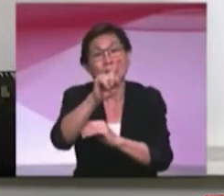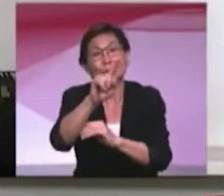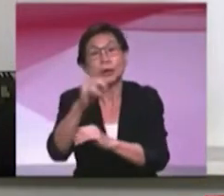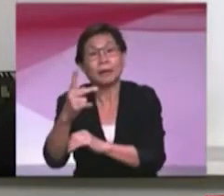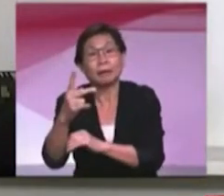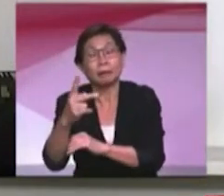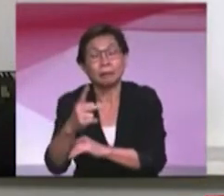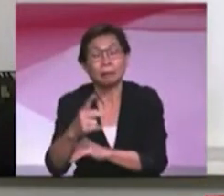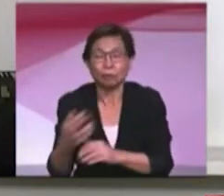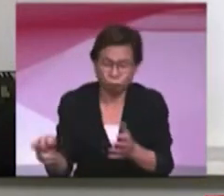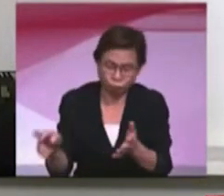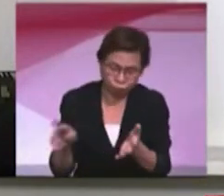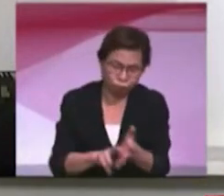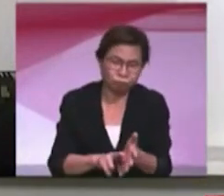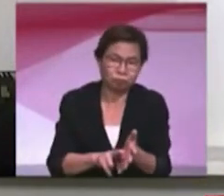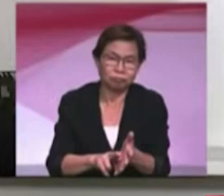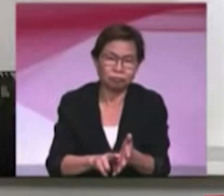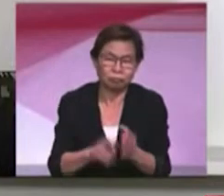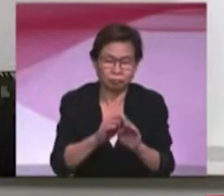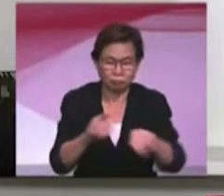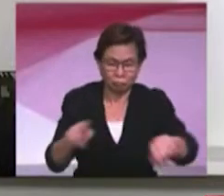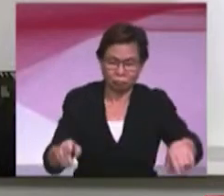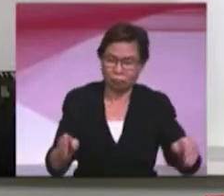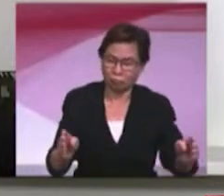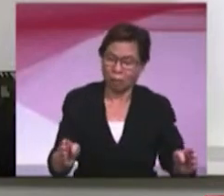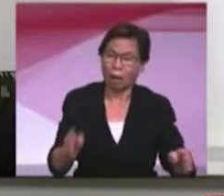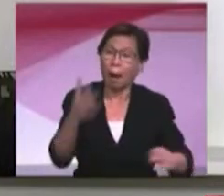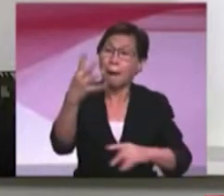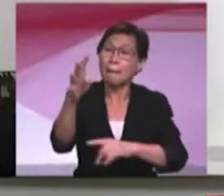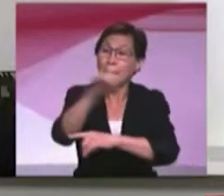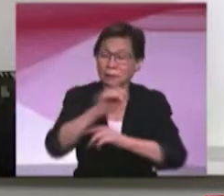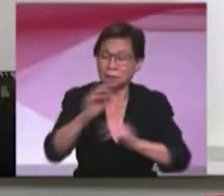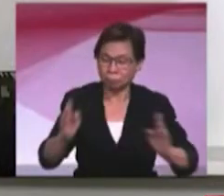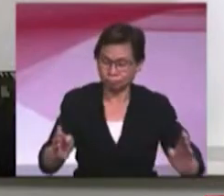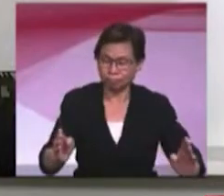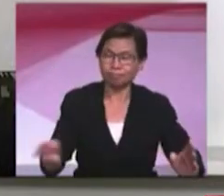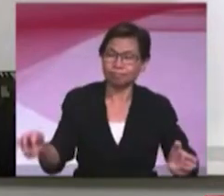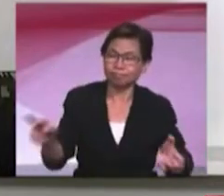1,000 kes yang telah dilaporkan dalam tempoh 14 hari.